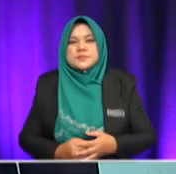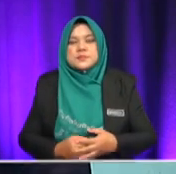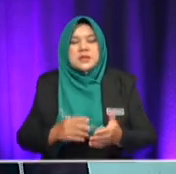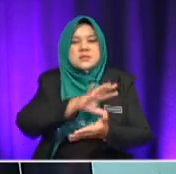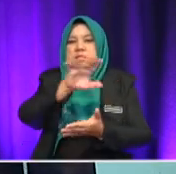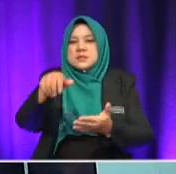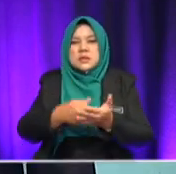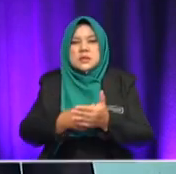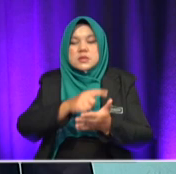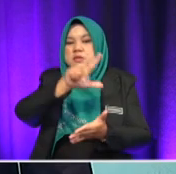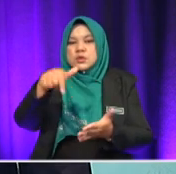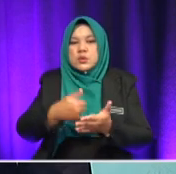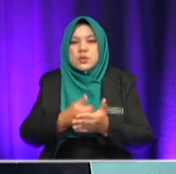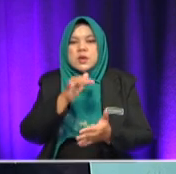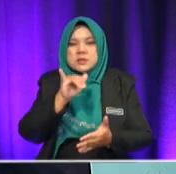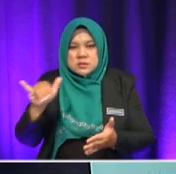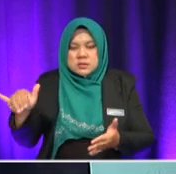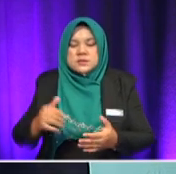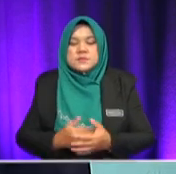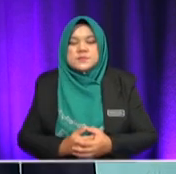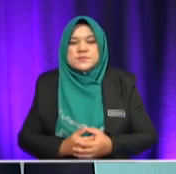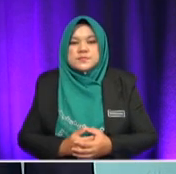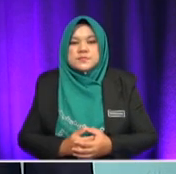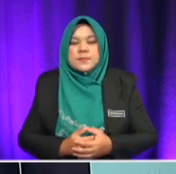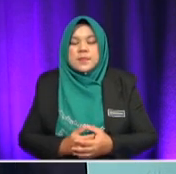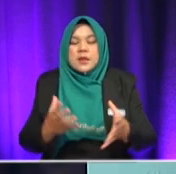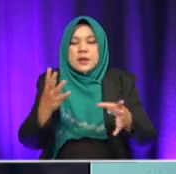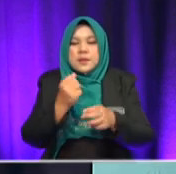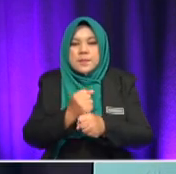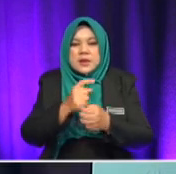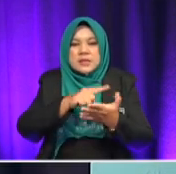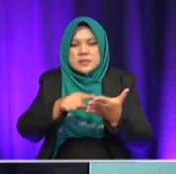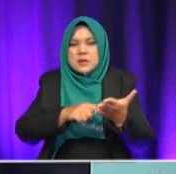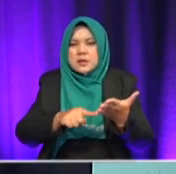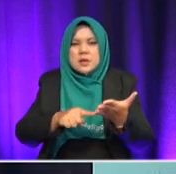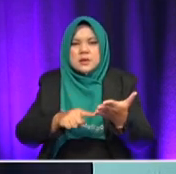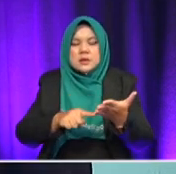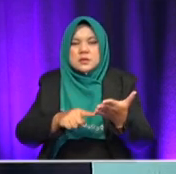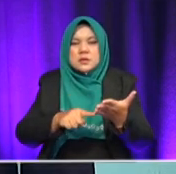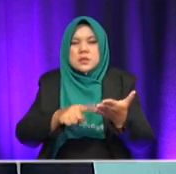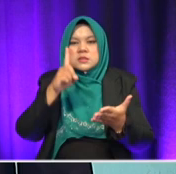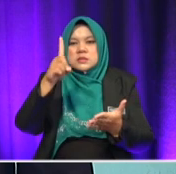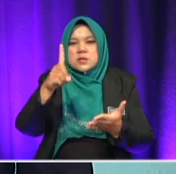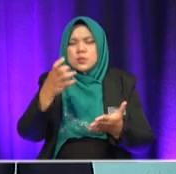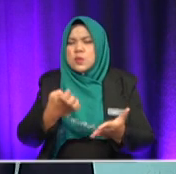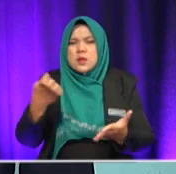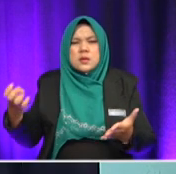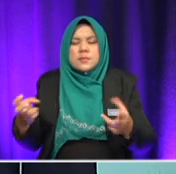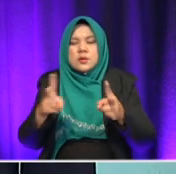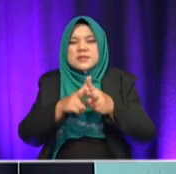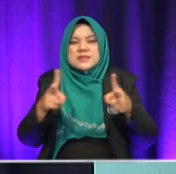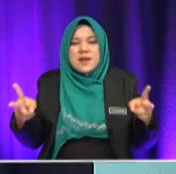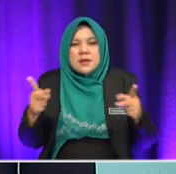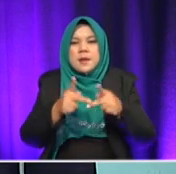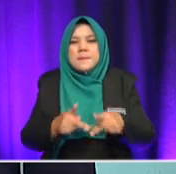keseluruhan kesimpulannya Oke dapat kita simpulkan bahwa zakat ada merupakan suatu elemen yang sangat penting